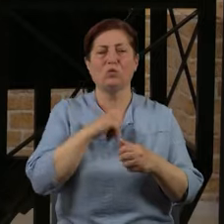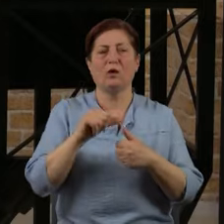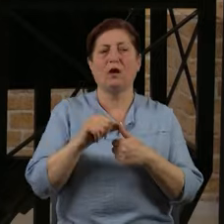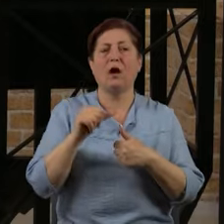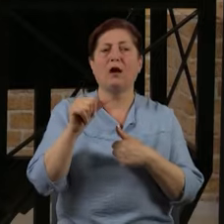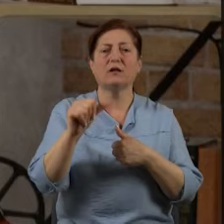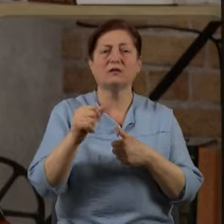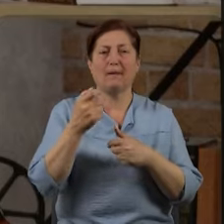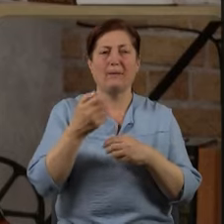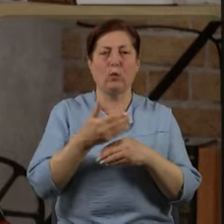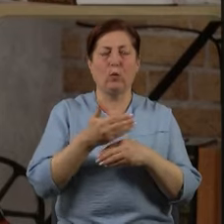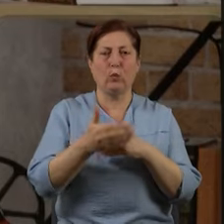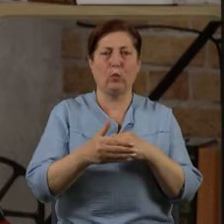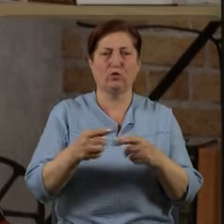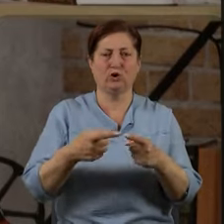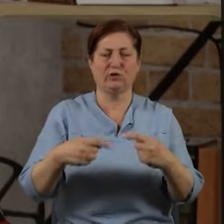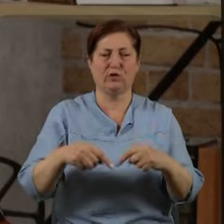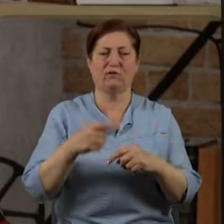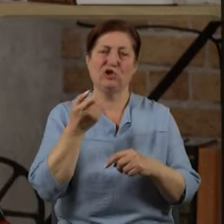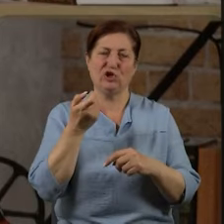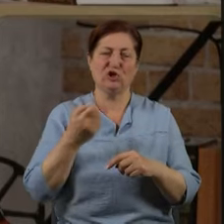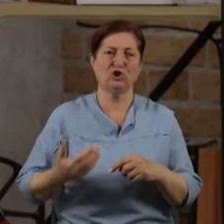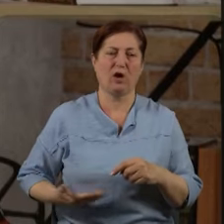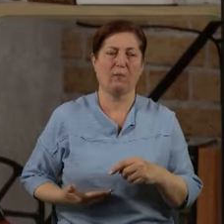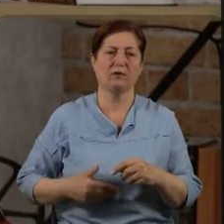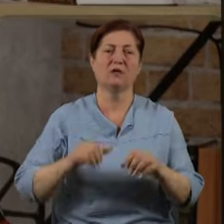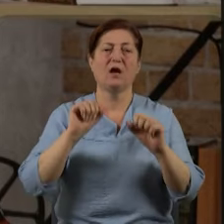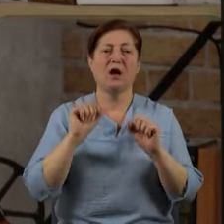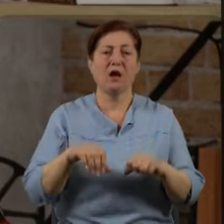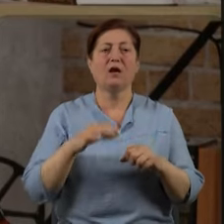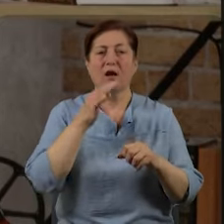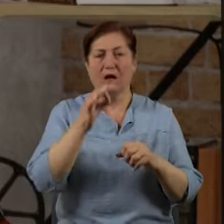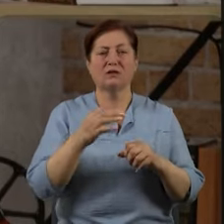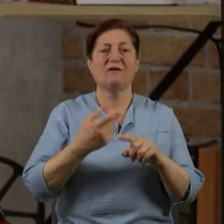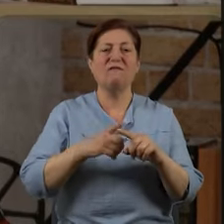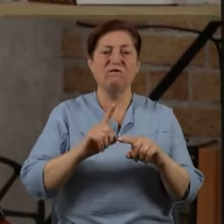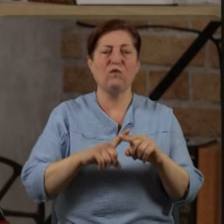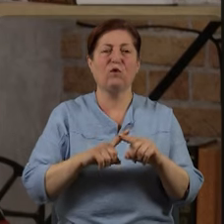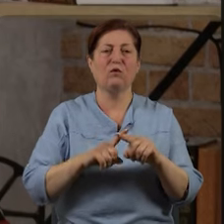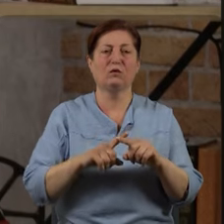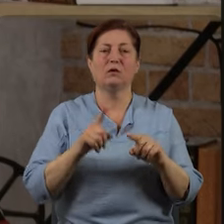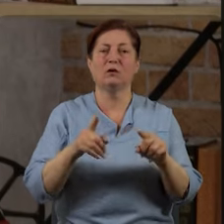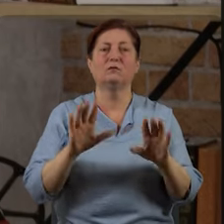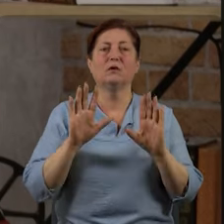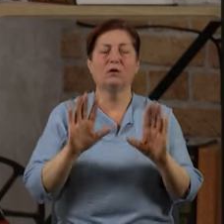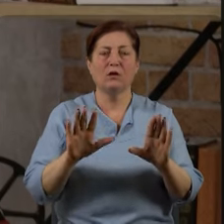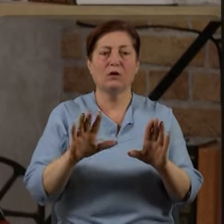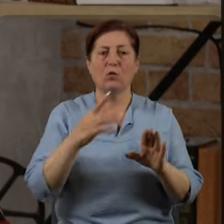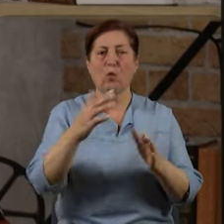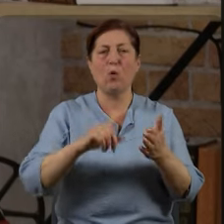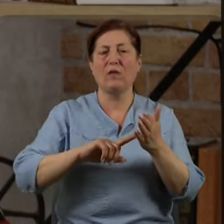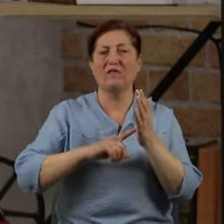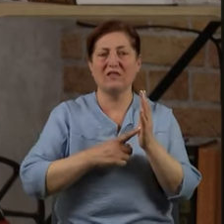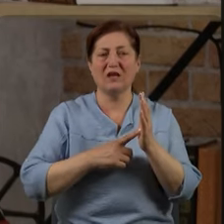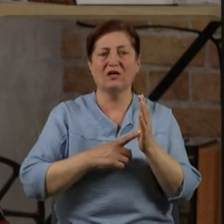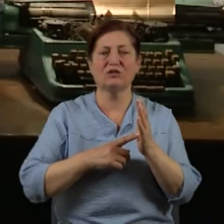շատ ավելի ուշ շրջանում, ճիշտ է, ինքը շատ քիչ ապրեց, բայց կարելի ասել ավելի ուշ շրջանում, երբ որ ահա այդ քնշած երևույթները